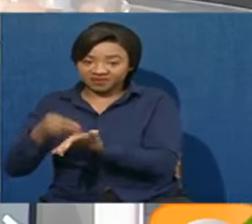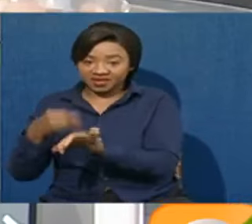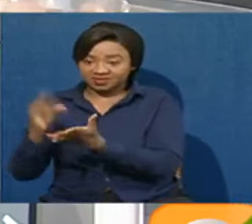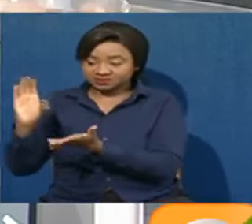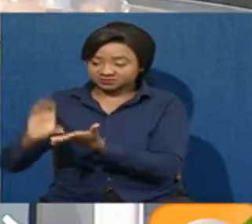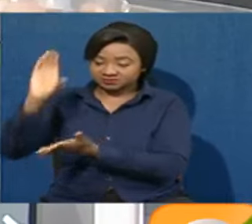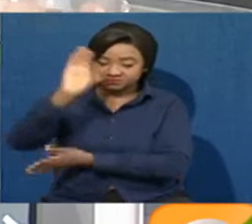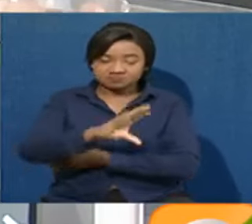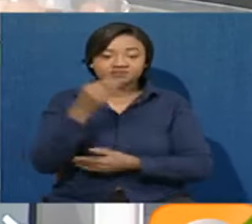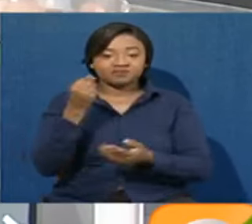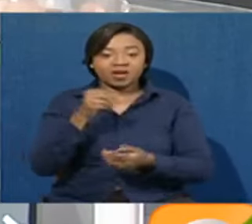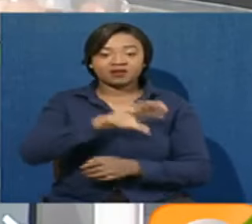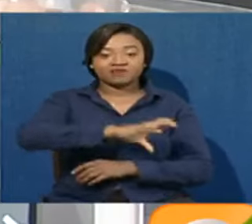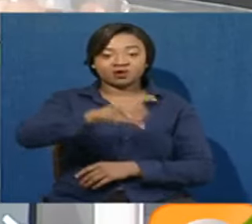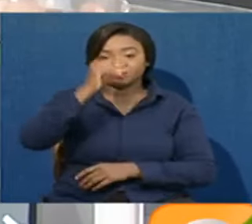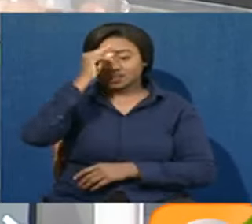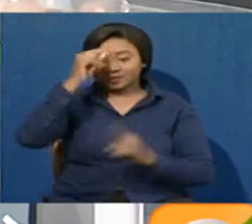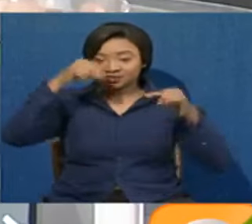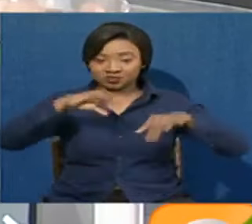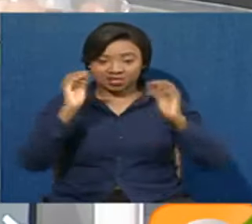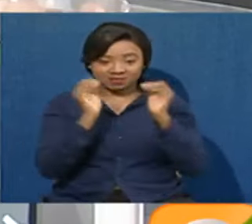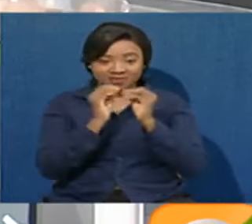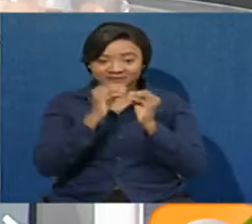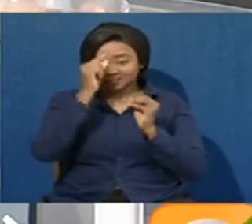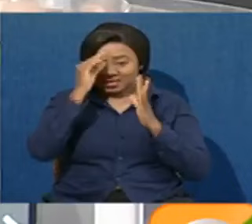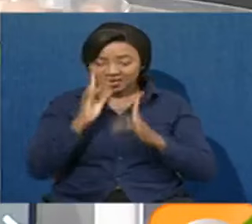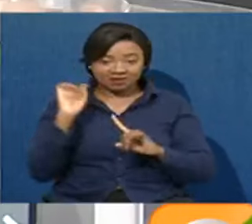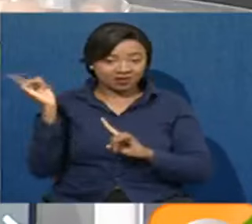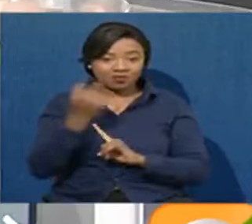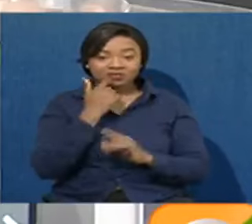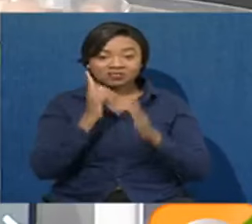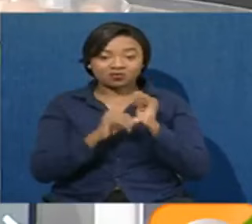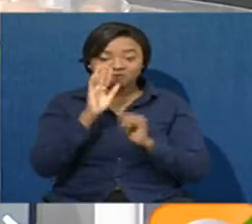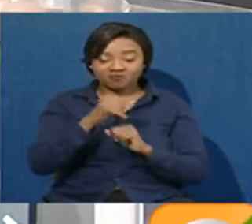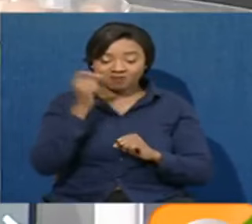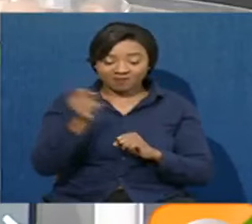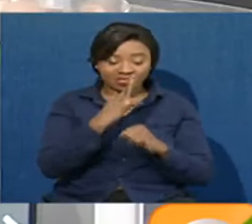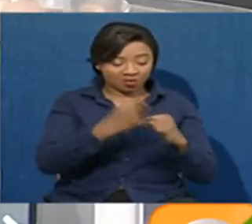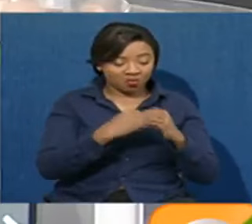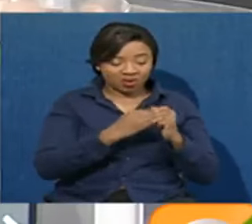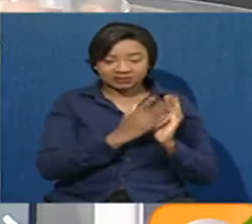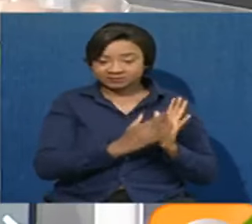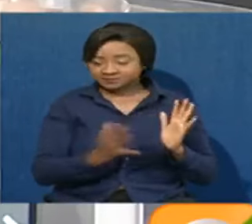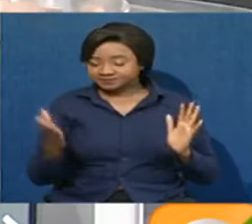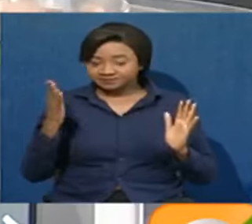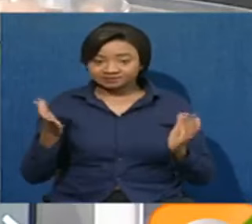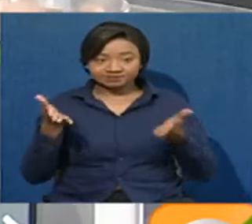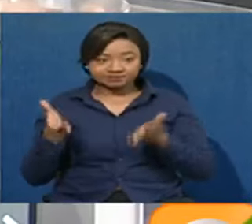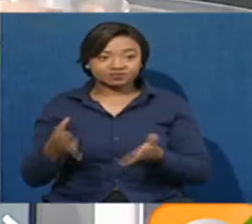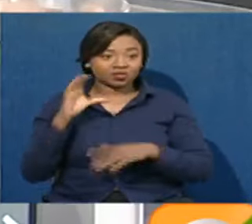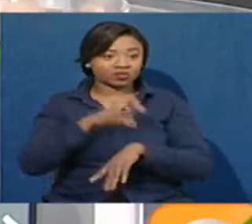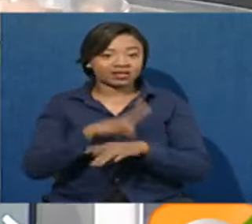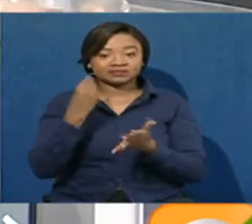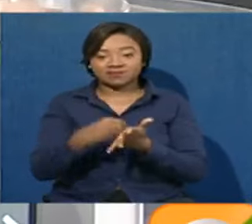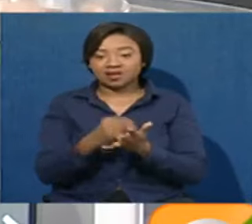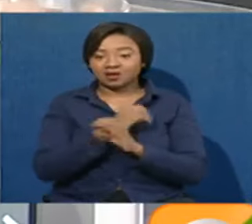kaunti. Katika kikao cha leo, magavana wamesema kuwa hawajapata pesa kuanzia mwezi Agosti, hivyo malipo ya mishahara kwa wafanyakazi yamekuwa